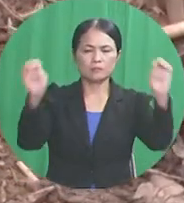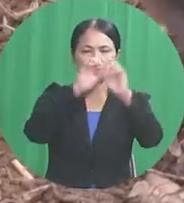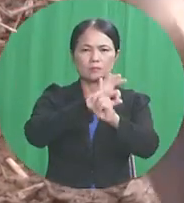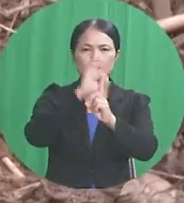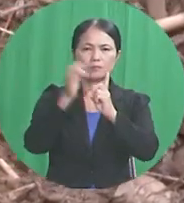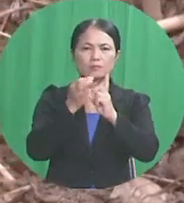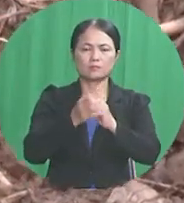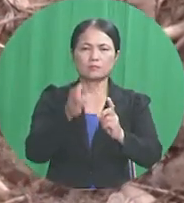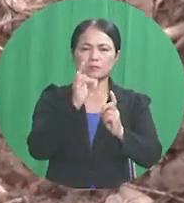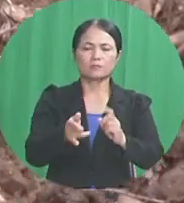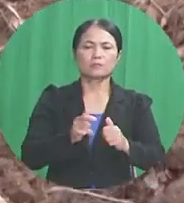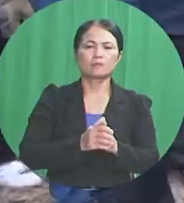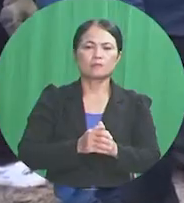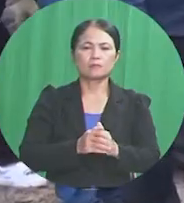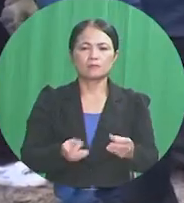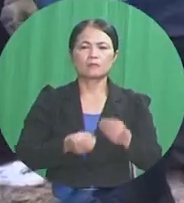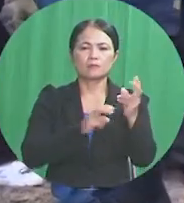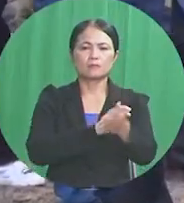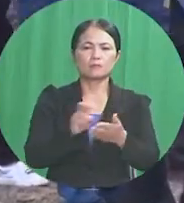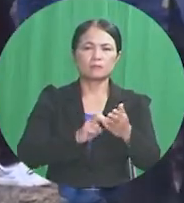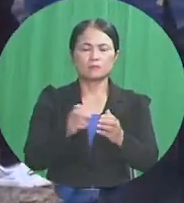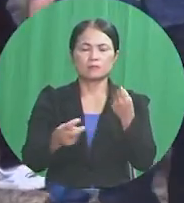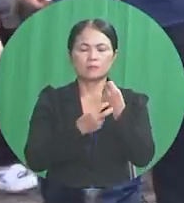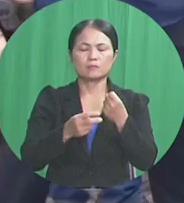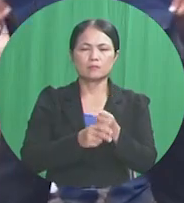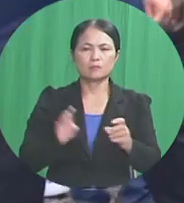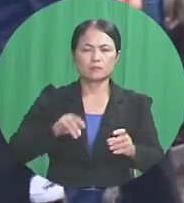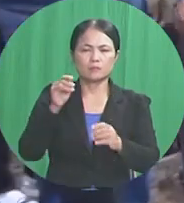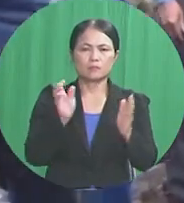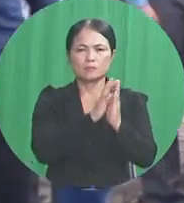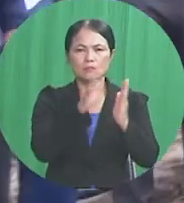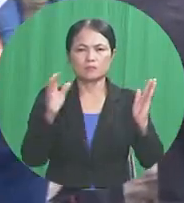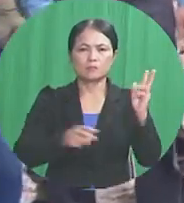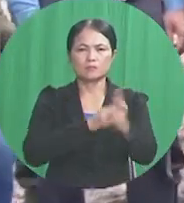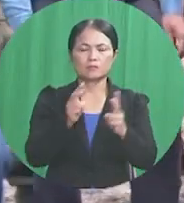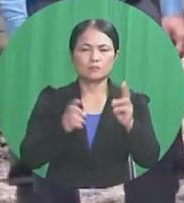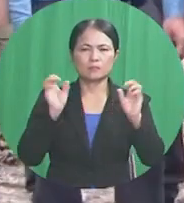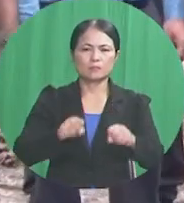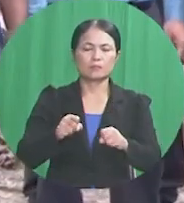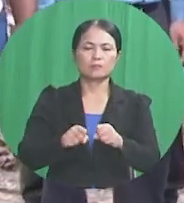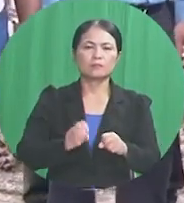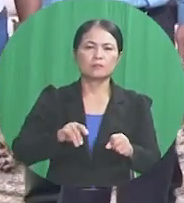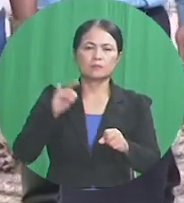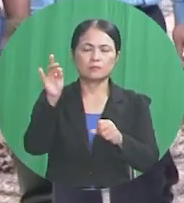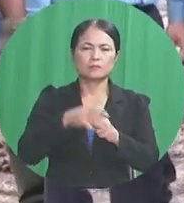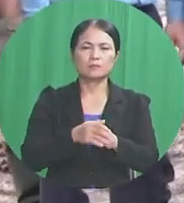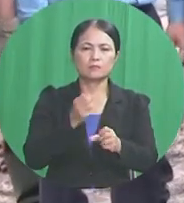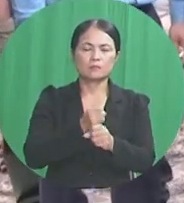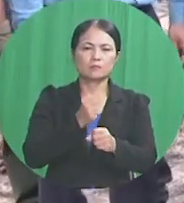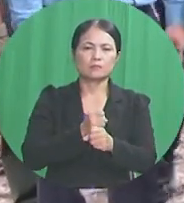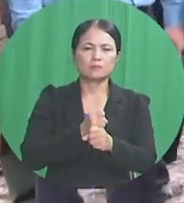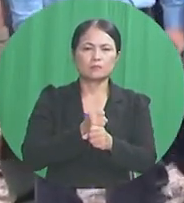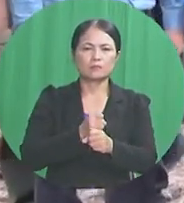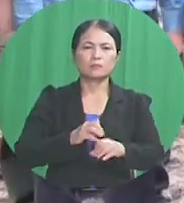ทอหนึ่งประวัติศาสตร์ดาวกาทารสะสังกรุสัตว์ไพรเชียบาลหนึ่งสนาลัตพีบสัตว์กาเท